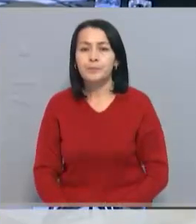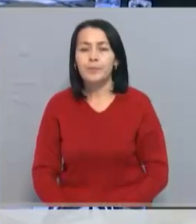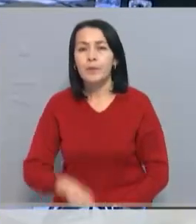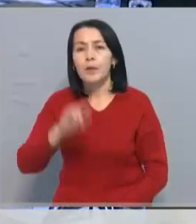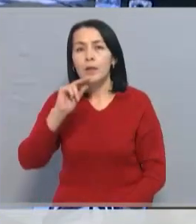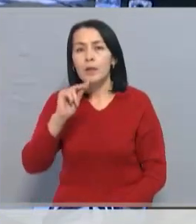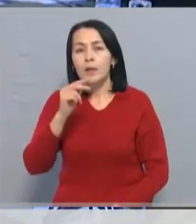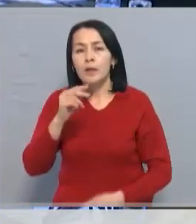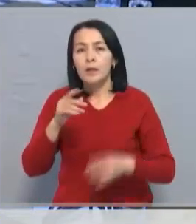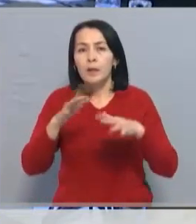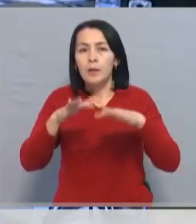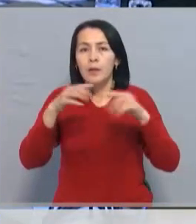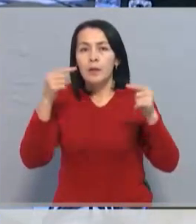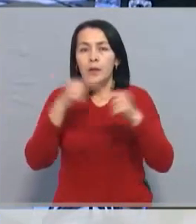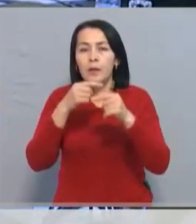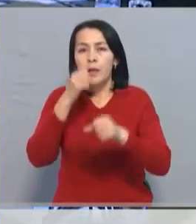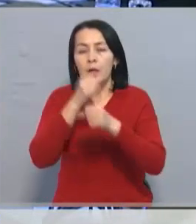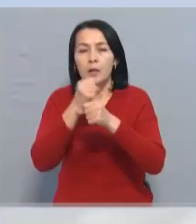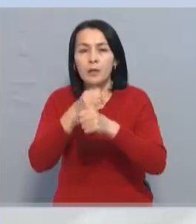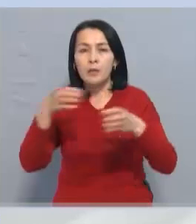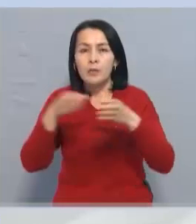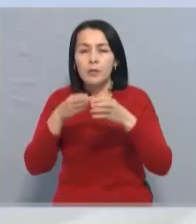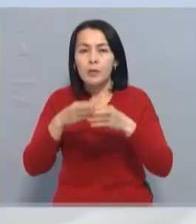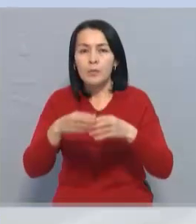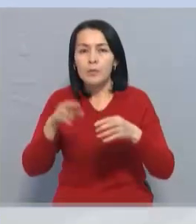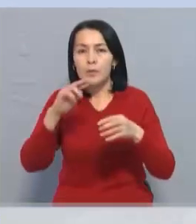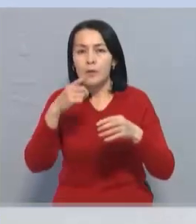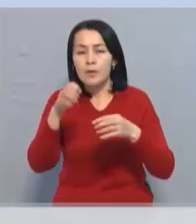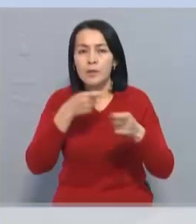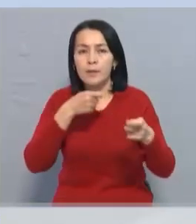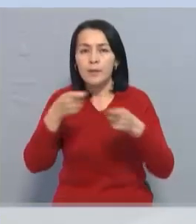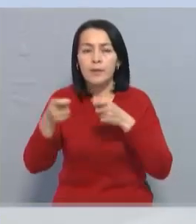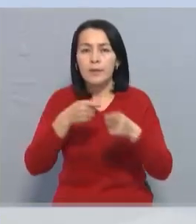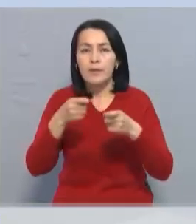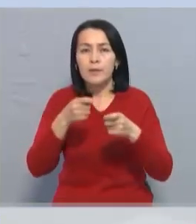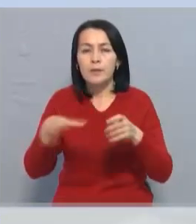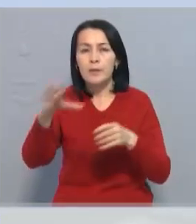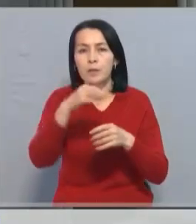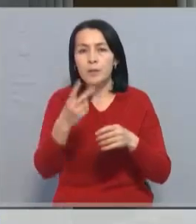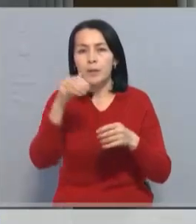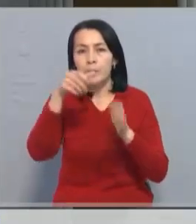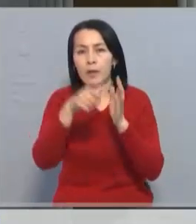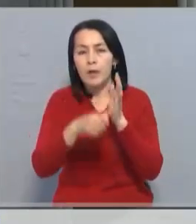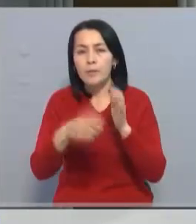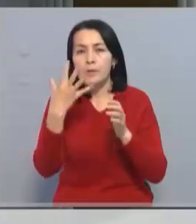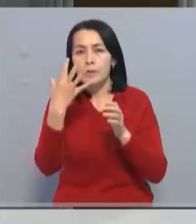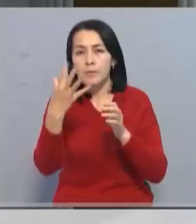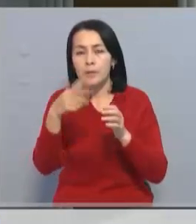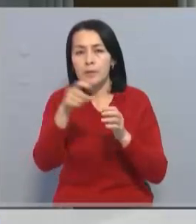Төтенше жағдайға ден қоюға жергілікті атқарушы органдар мен төтенше жағдайлар департамент тарапынан жалпы 2065 жеке